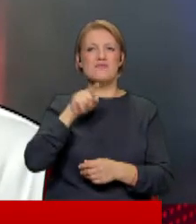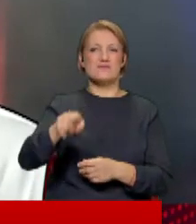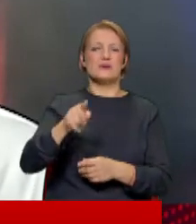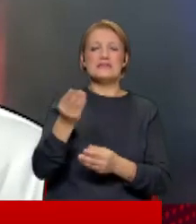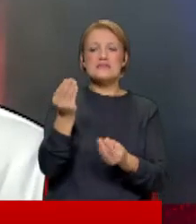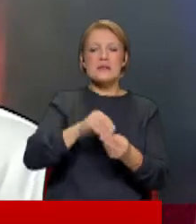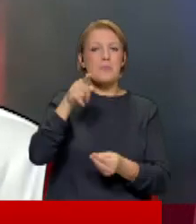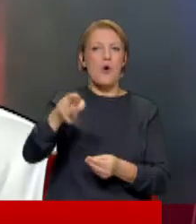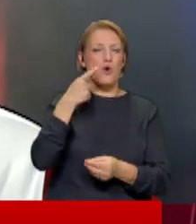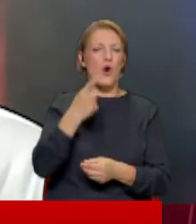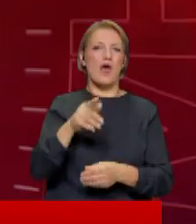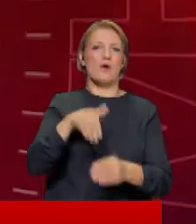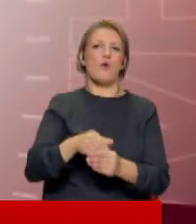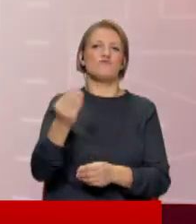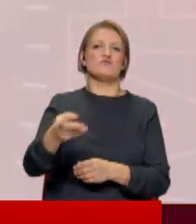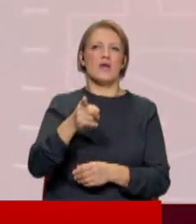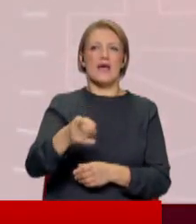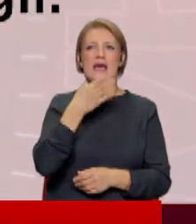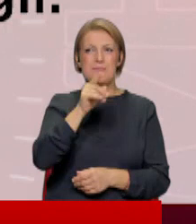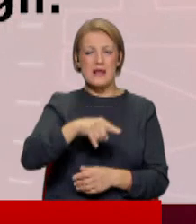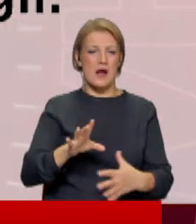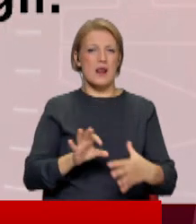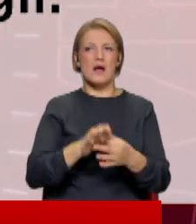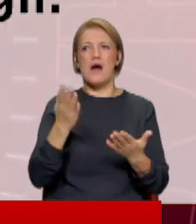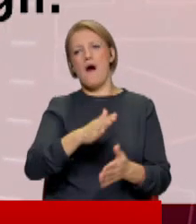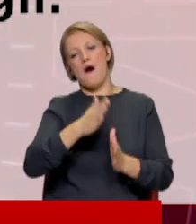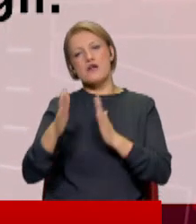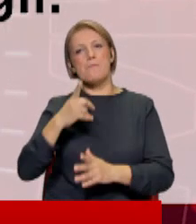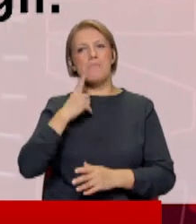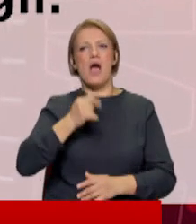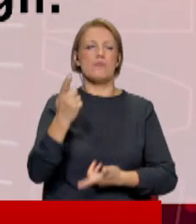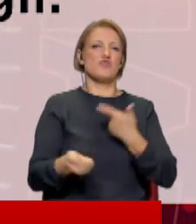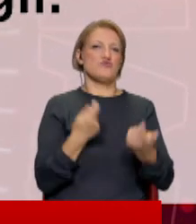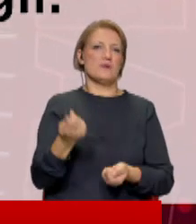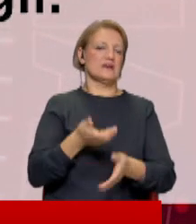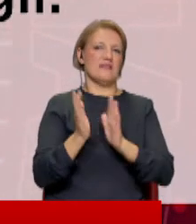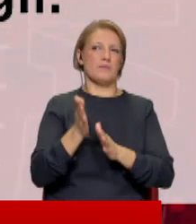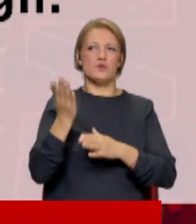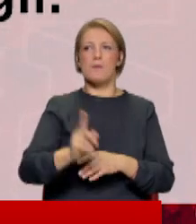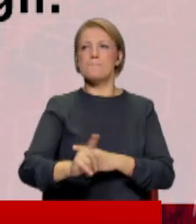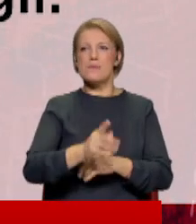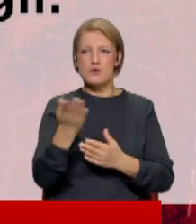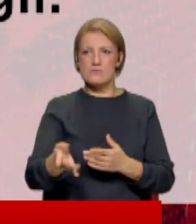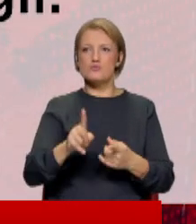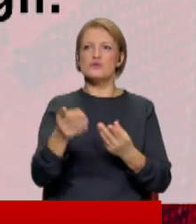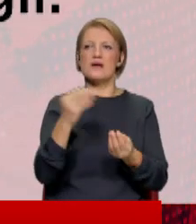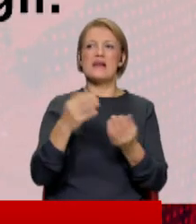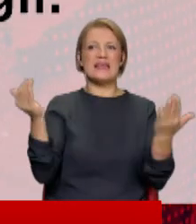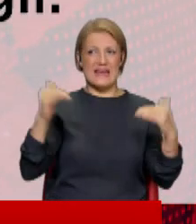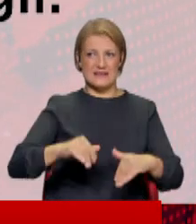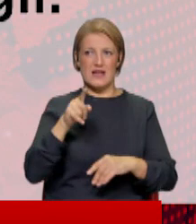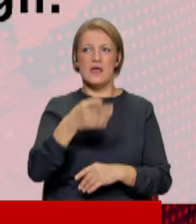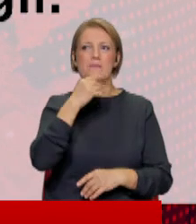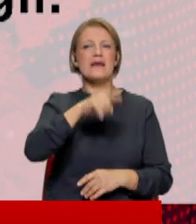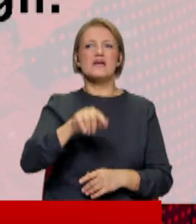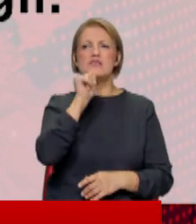zam oranı Neyse o olacak emeklilerle ilgili de ayrıca bakanlığımız çalışmalarını sürdürüyor memurlarımıza bu zamlar gelirken